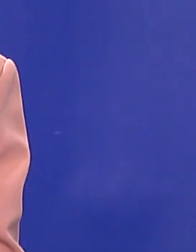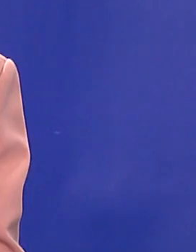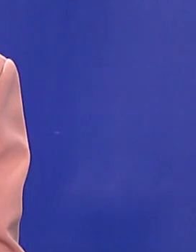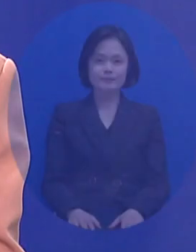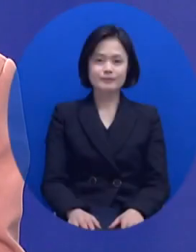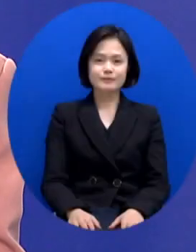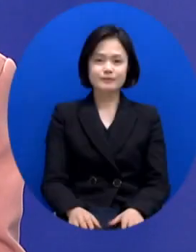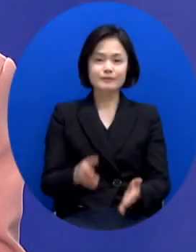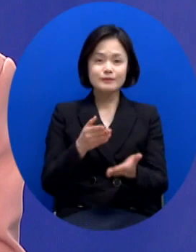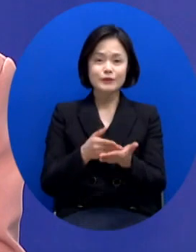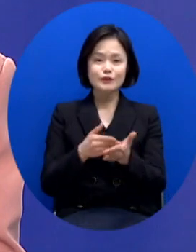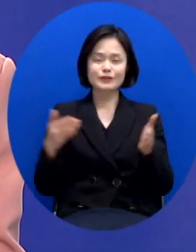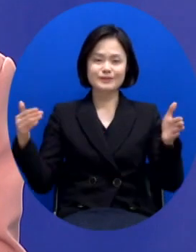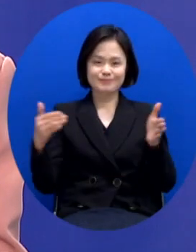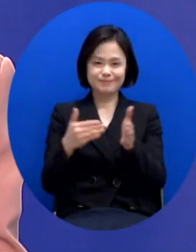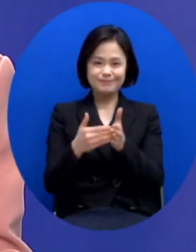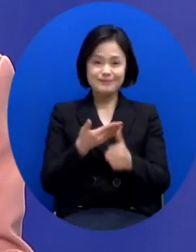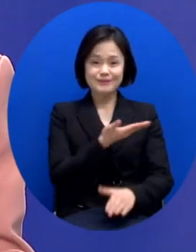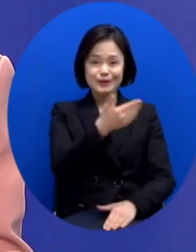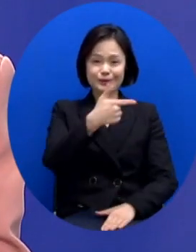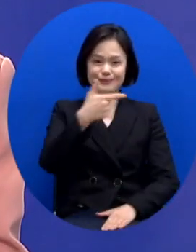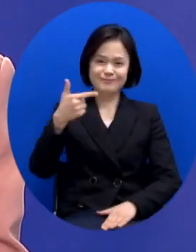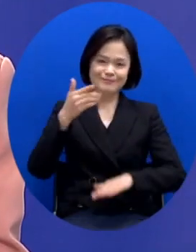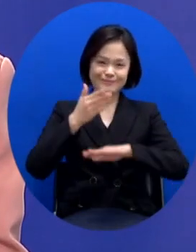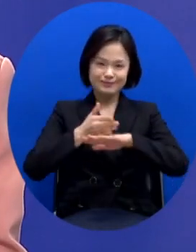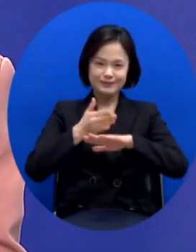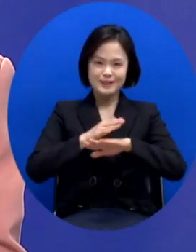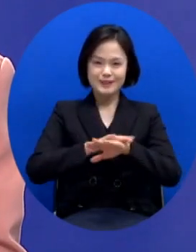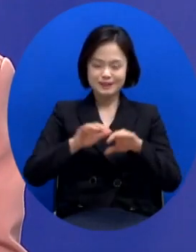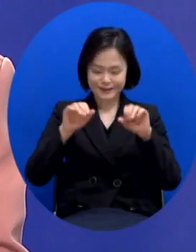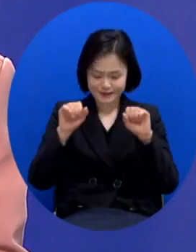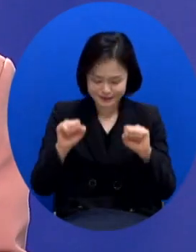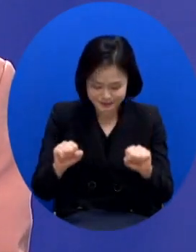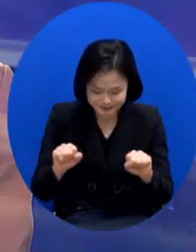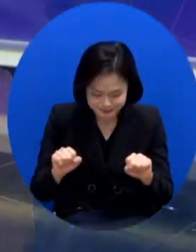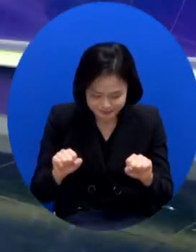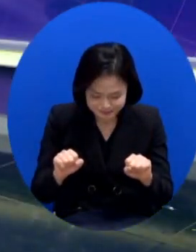cts 뉴스 오늘 순서 여기까지입니다 시청해 주신 여러분 고맙습니다